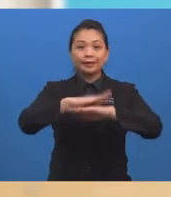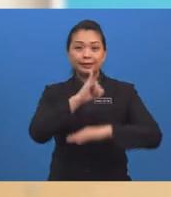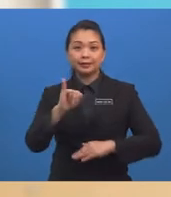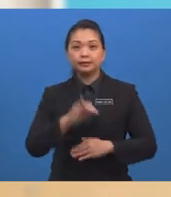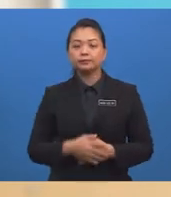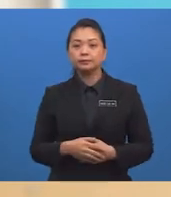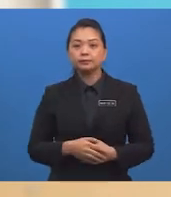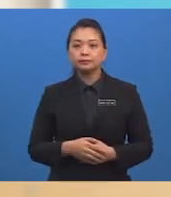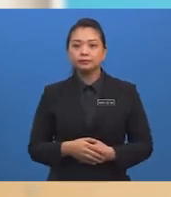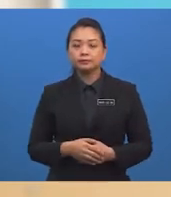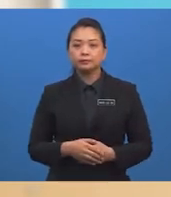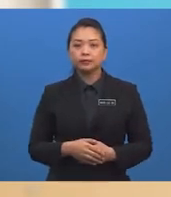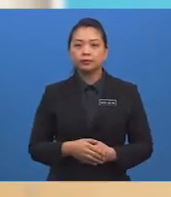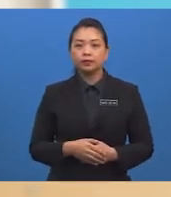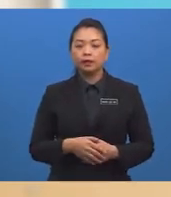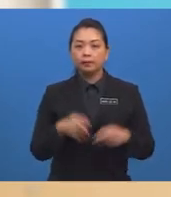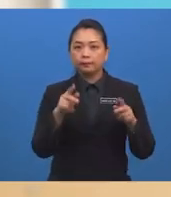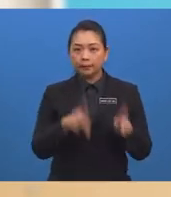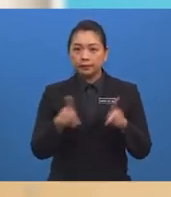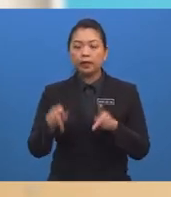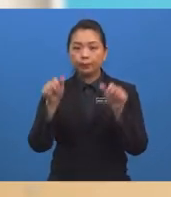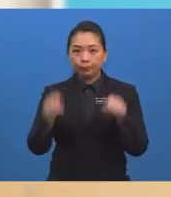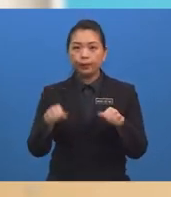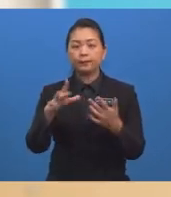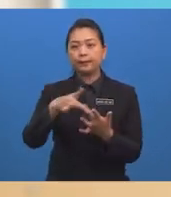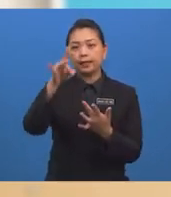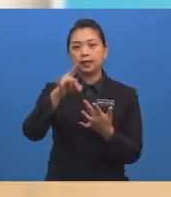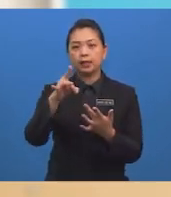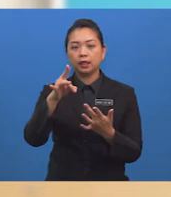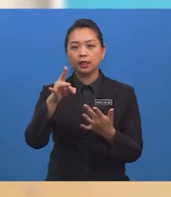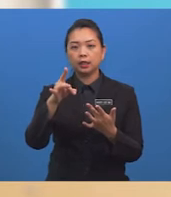menanganinya. Di sini, pelajar boleh memilih sama ada